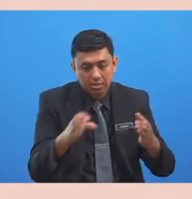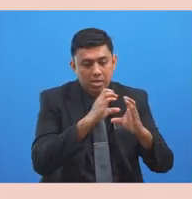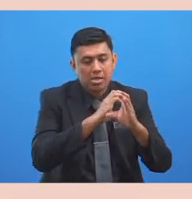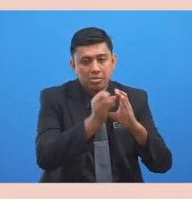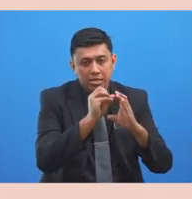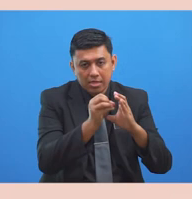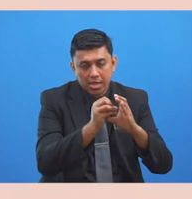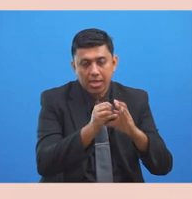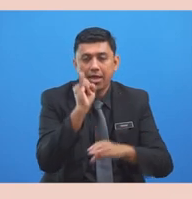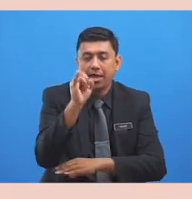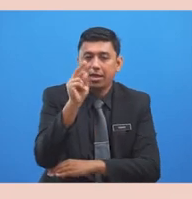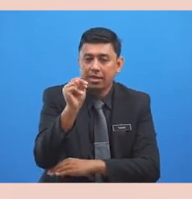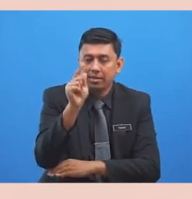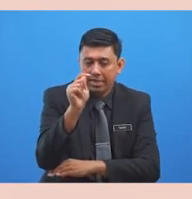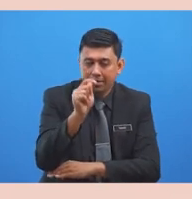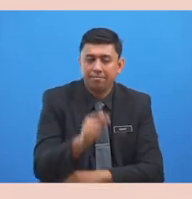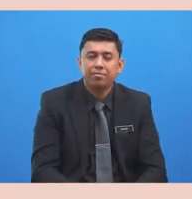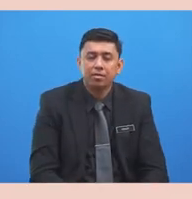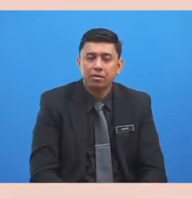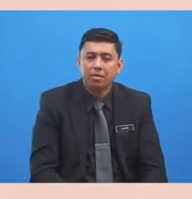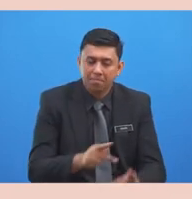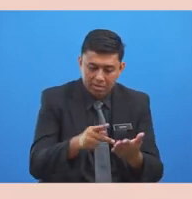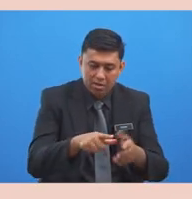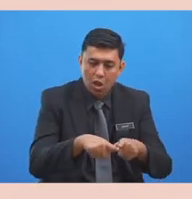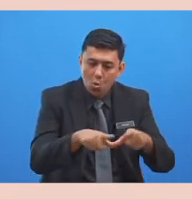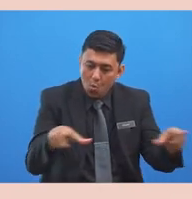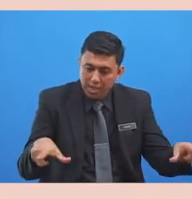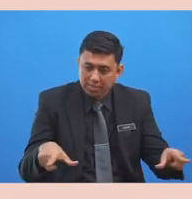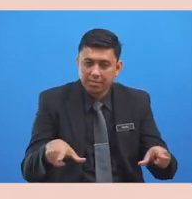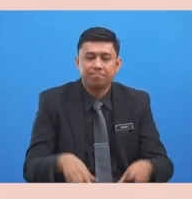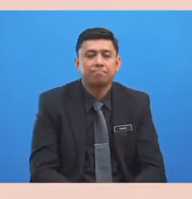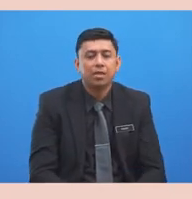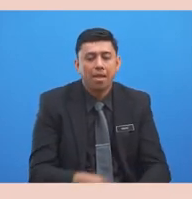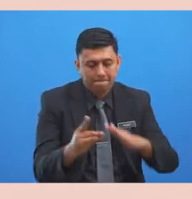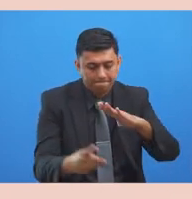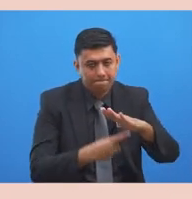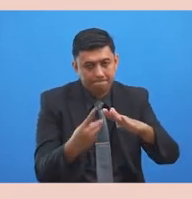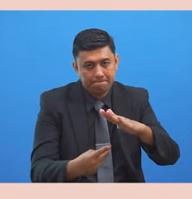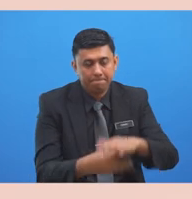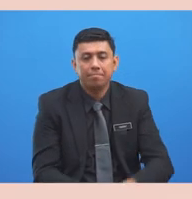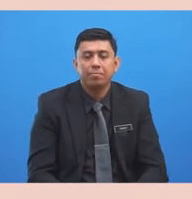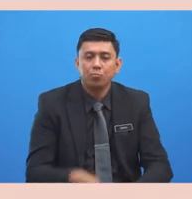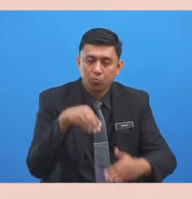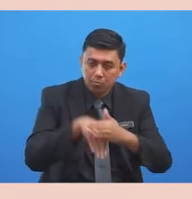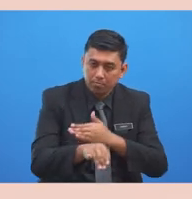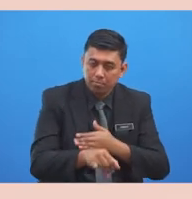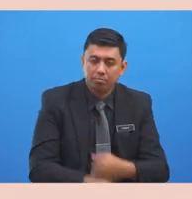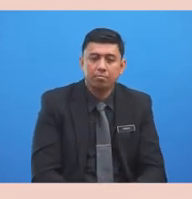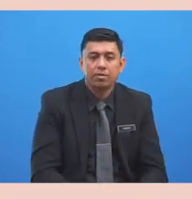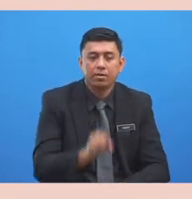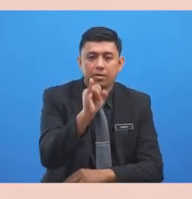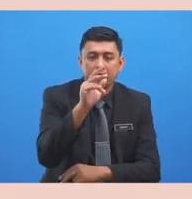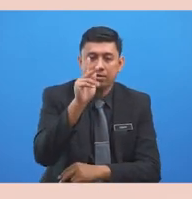data integer. Pengiraan luas adalah berdasarkan masukan